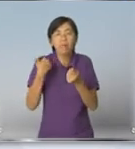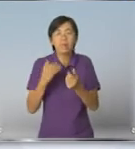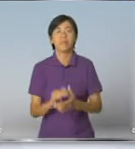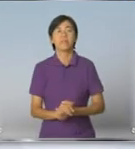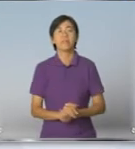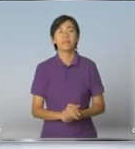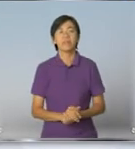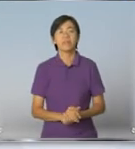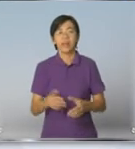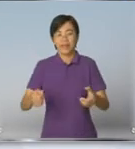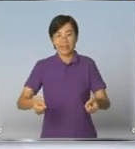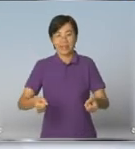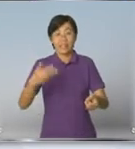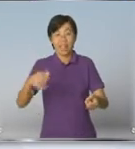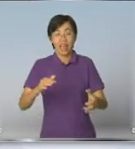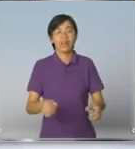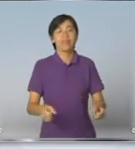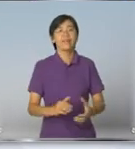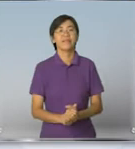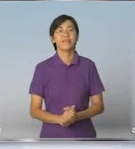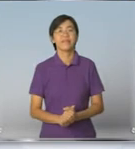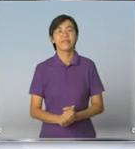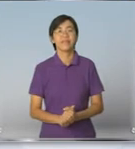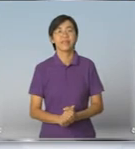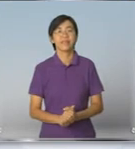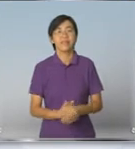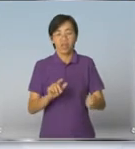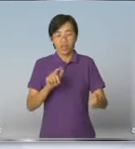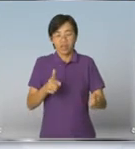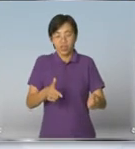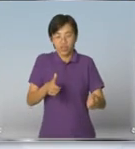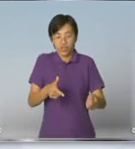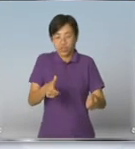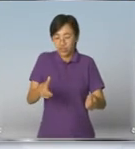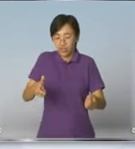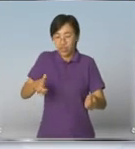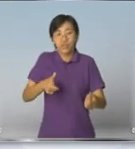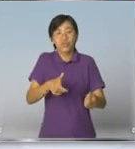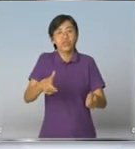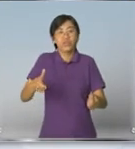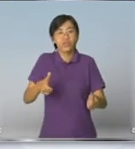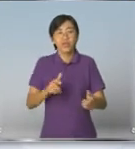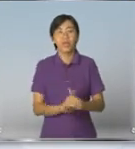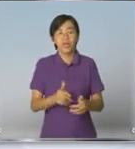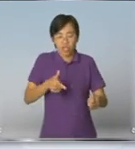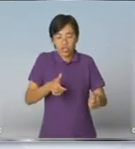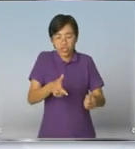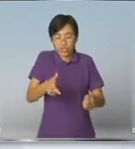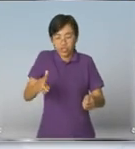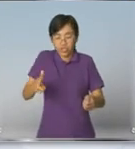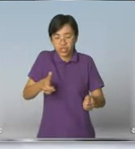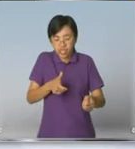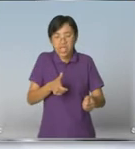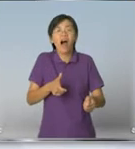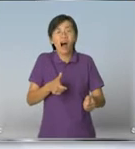เค อันนี้จะบอกว่าจะล้างกลีบต้องใช้นี้ใช่ไหมครับ ฟอกกี้ฉีดค่ะฉีดลงไป ได้เลยไหม คะได้เลยค่ะ เราฉีดเพื่อล้